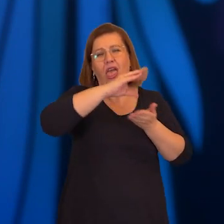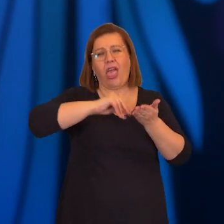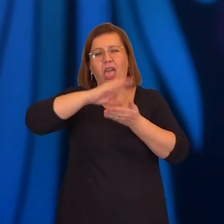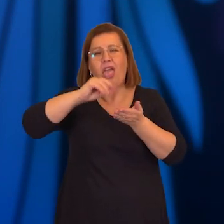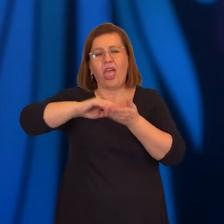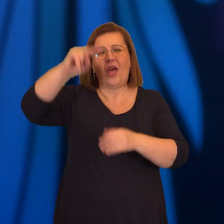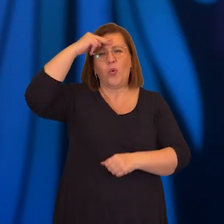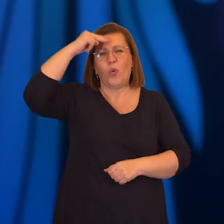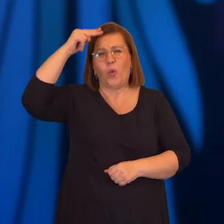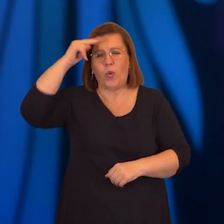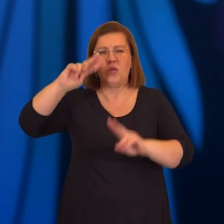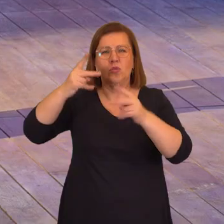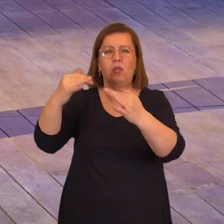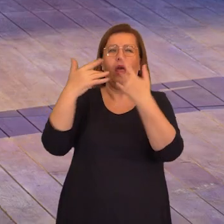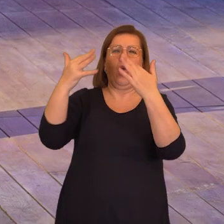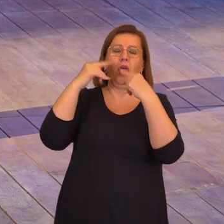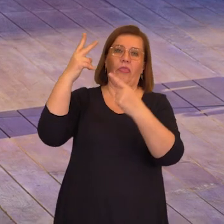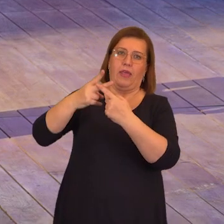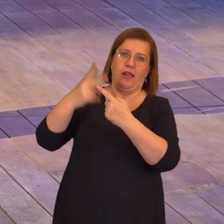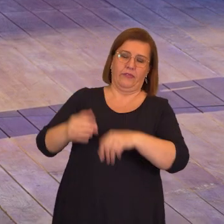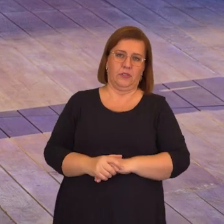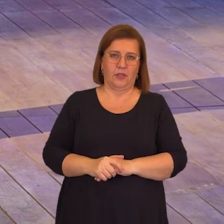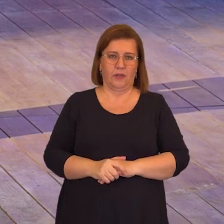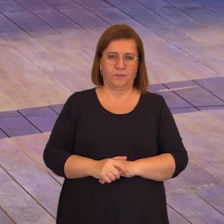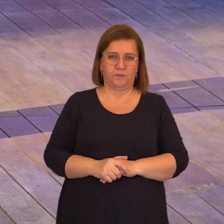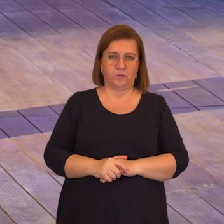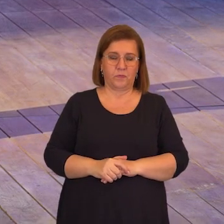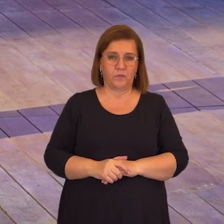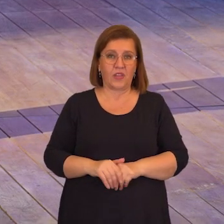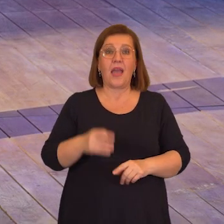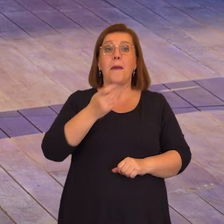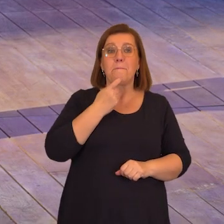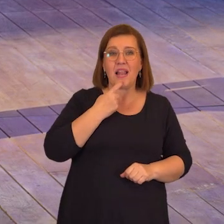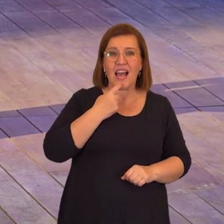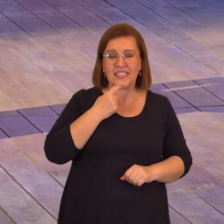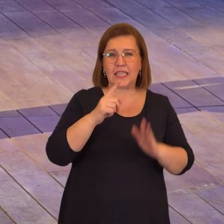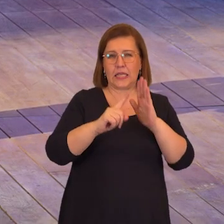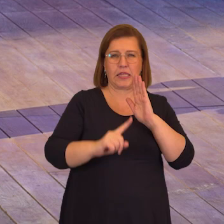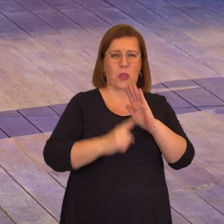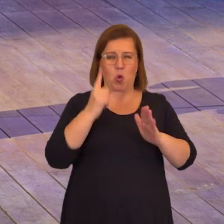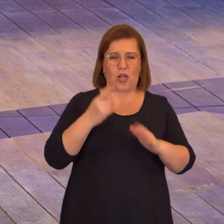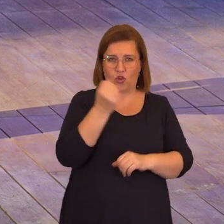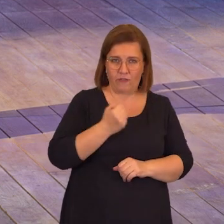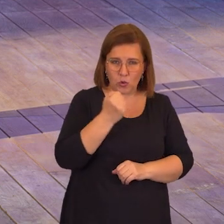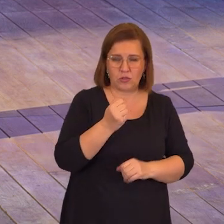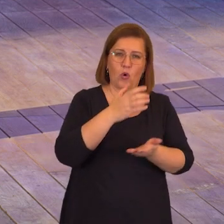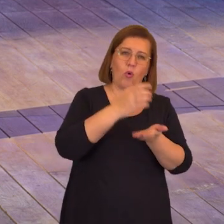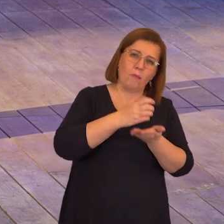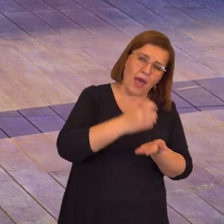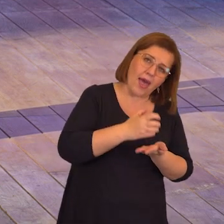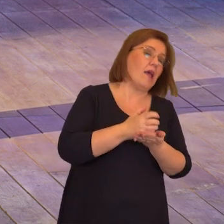impetem wtłacza nam telewizja. Plastic single use, o którym przed chwilą wam opowiadałam, czyli te wszystkie plastikowe